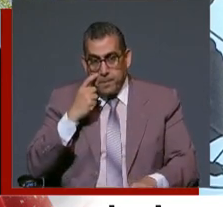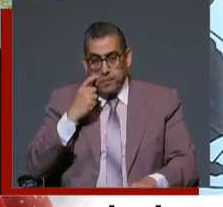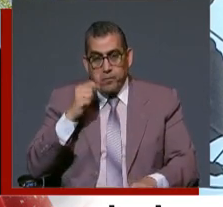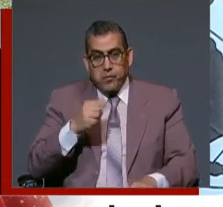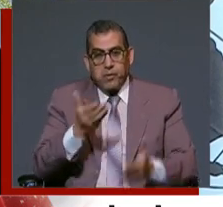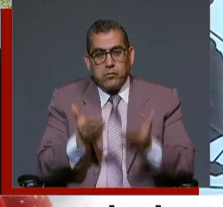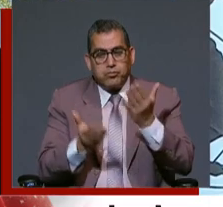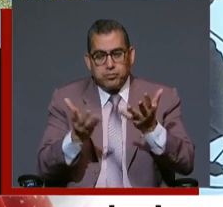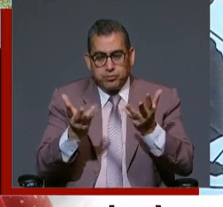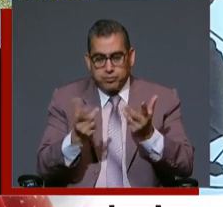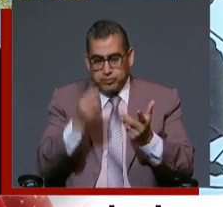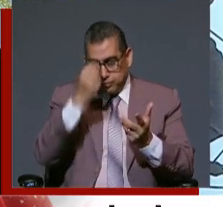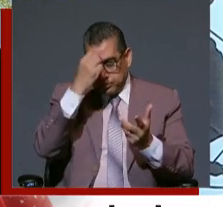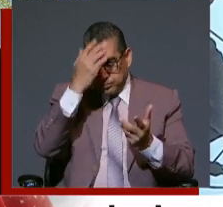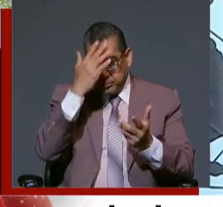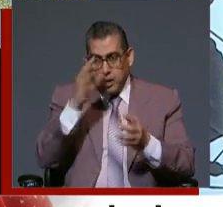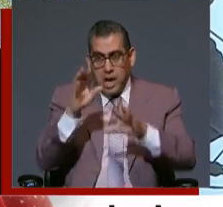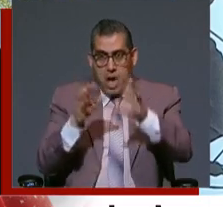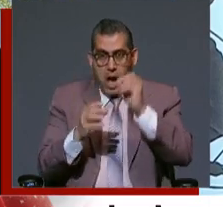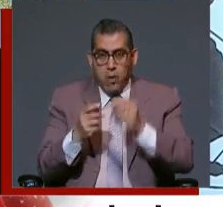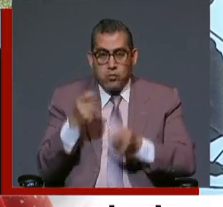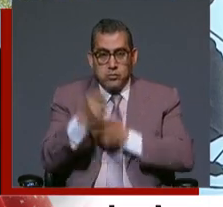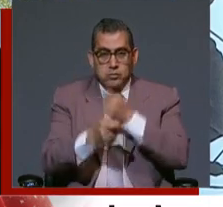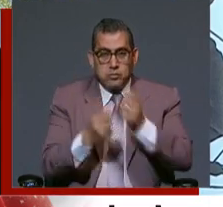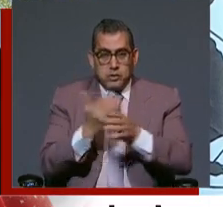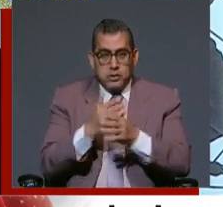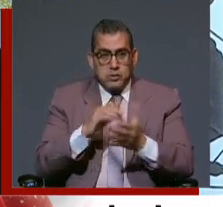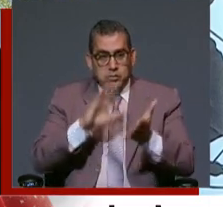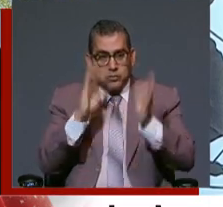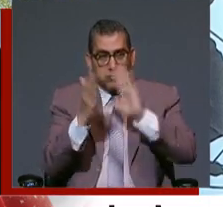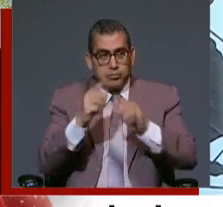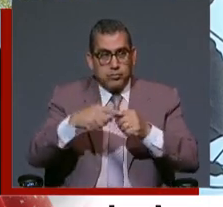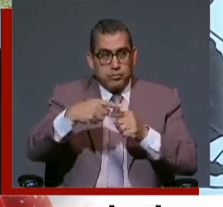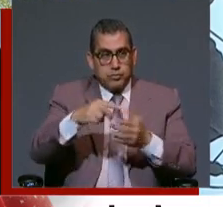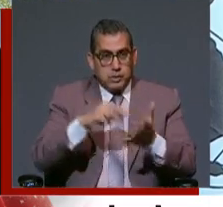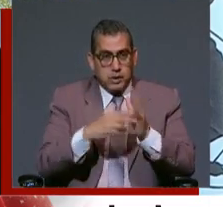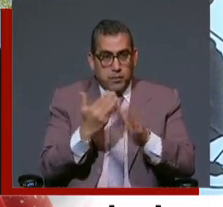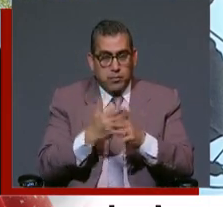وتقدر الاحتياجات التموالية لمواجهة الانعكاسات السلبية